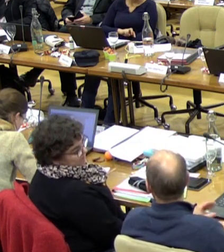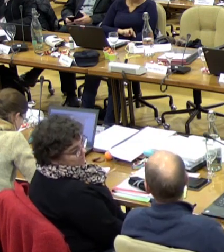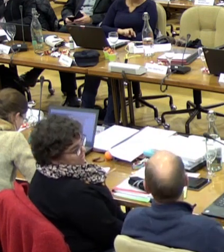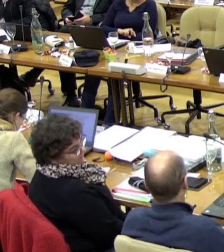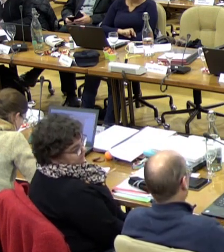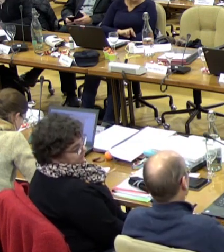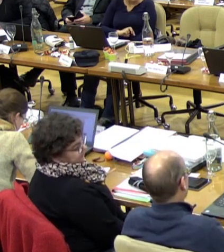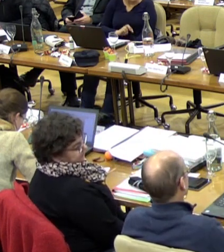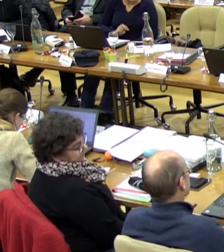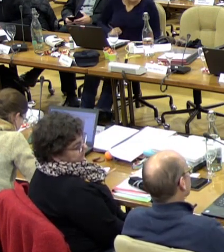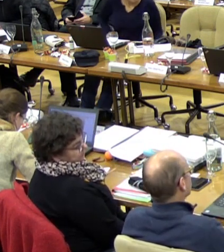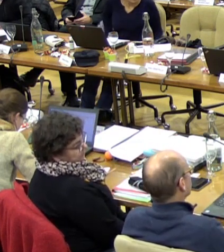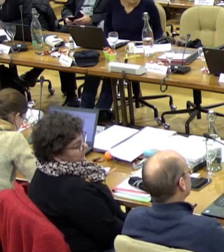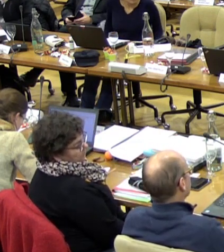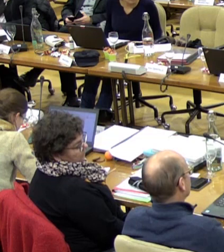est